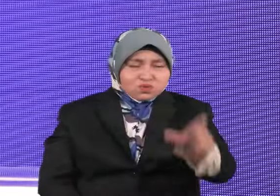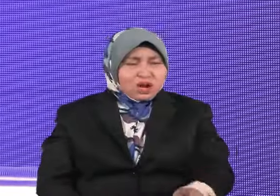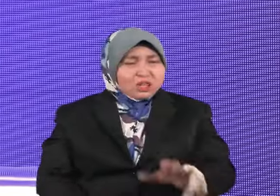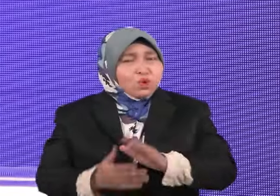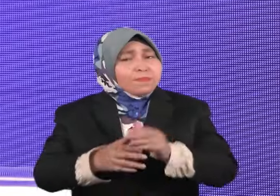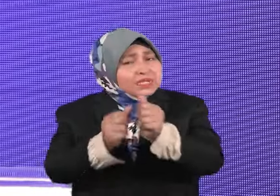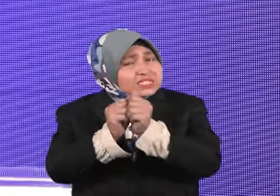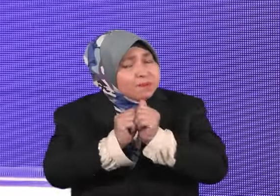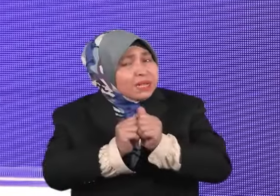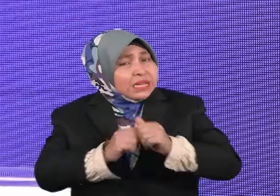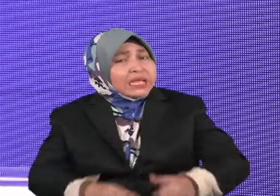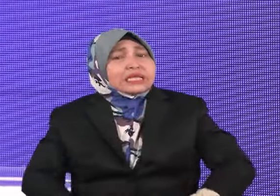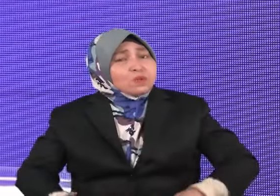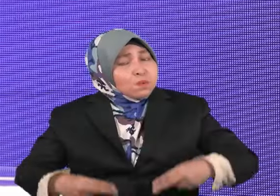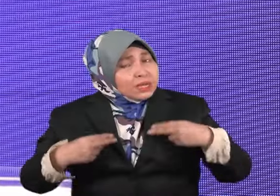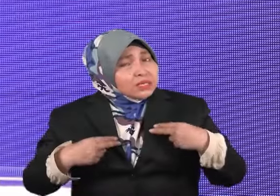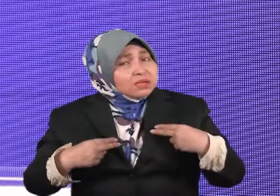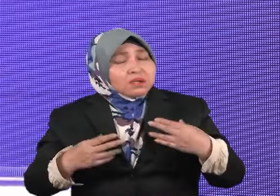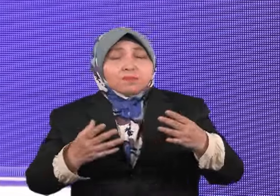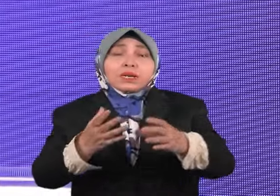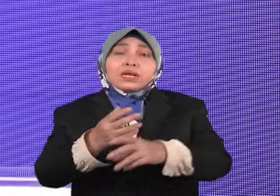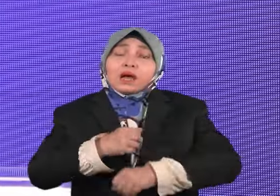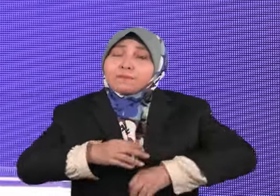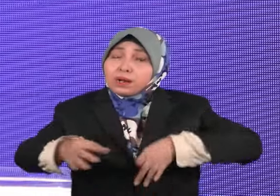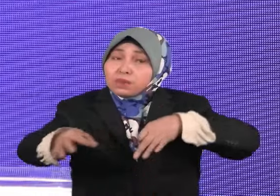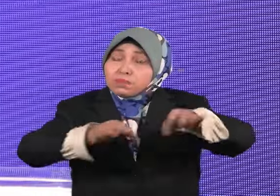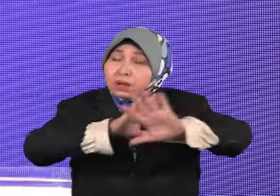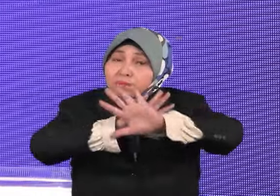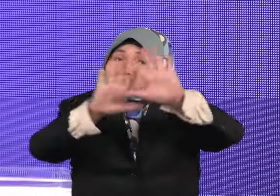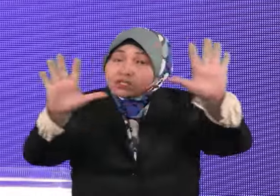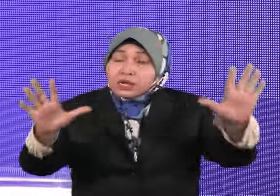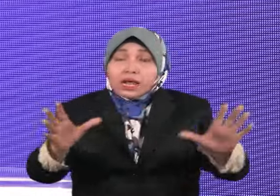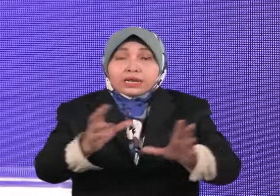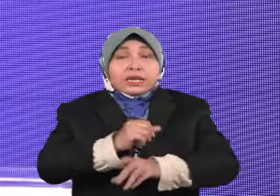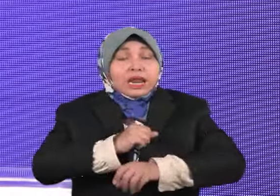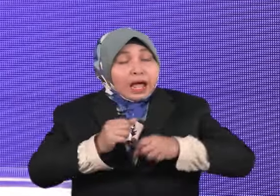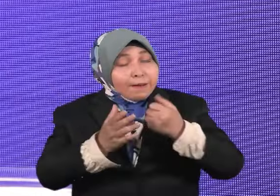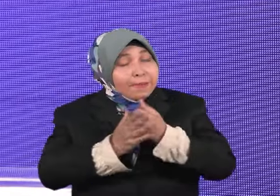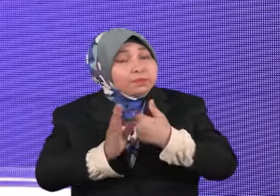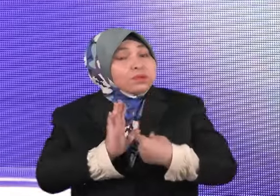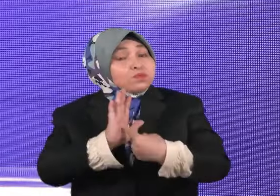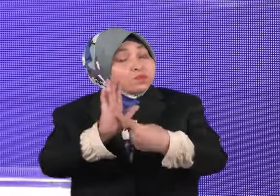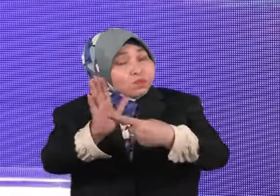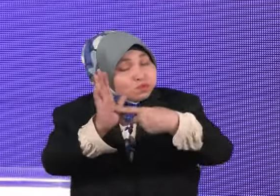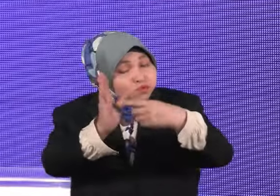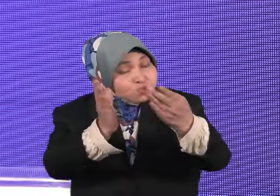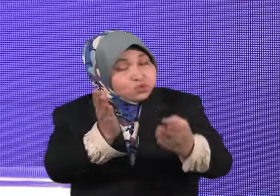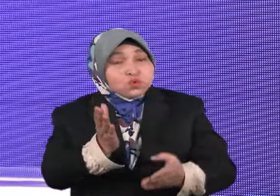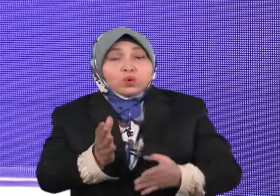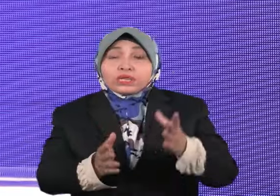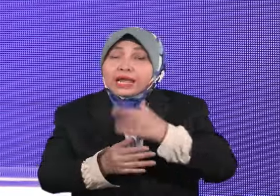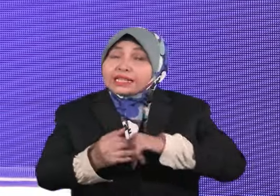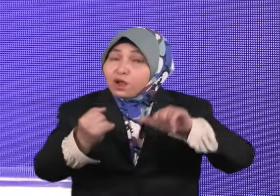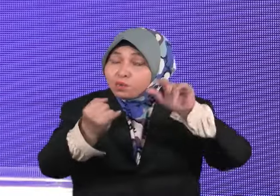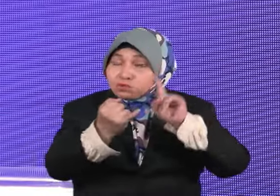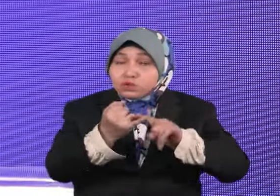pada kehidupannya. Ia mendapat pencerahan, ia mendapat bayyinatin minal huda wal furqan sehingga kan di hujung